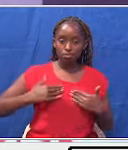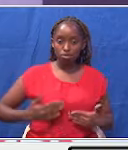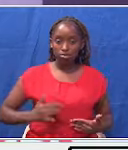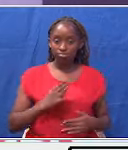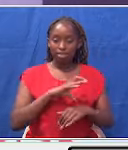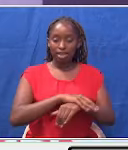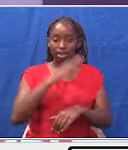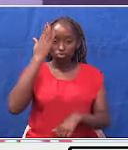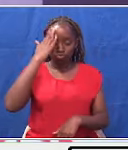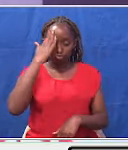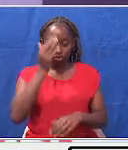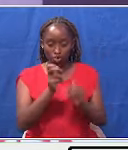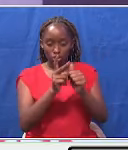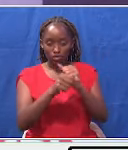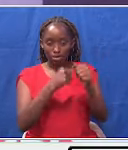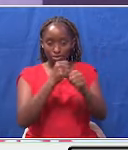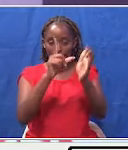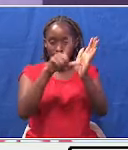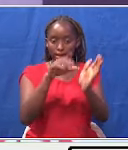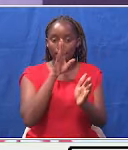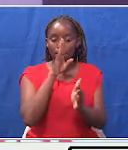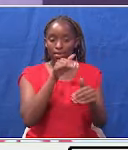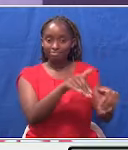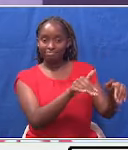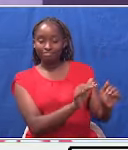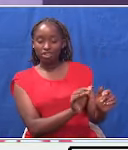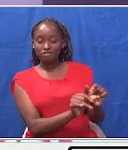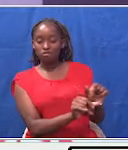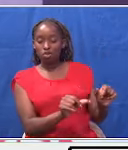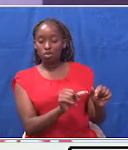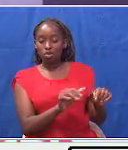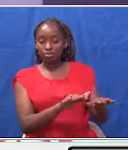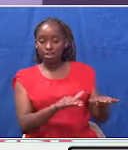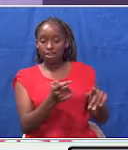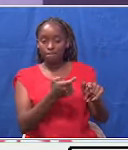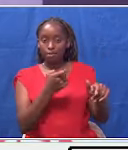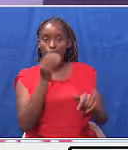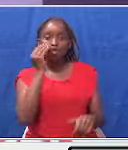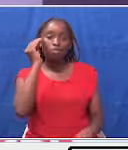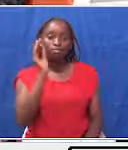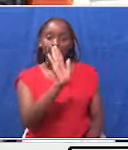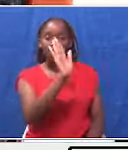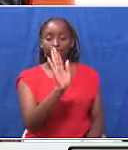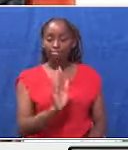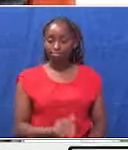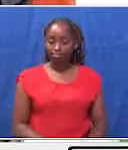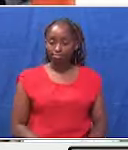12 baadaye yakiwa yamezikwa mita chache tu kutoka nyumbani kwake. Arnold Adidi na mengi zaidi.